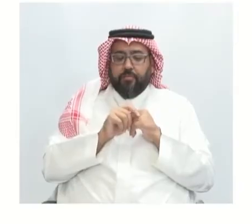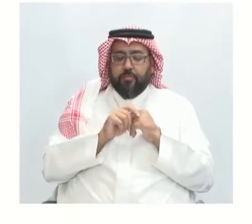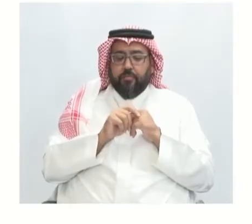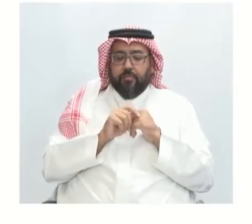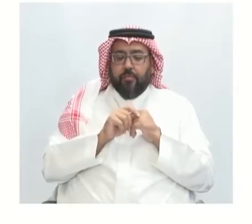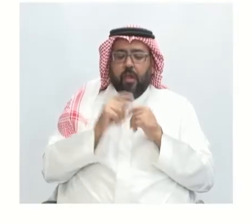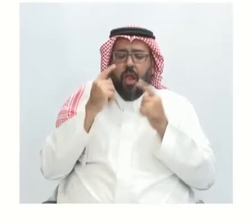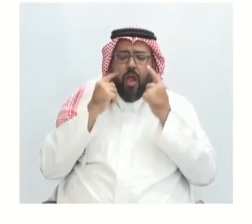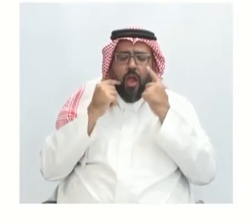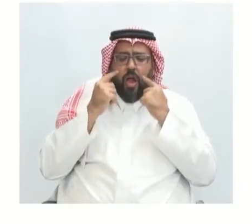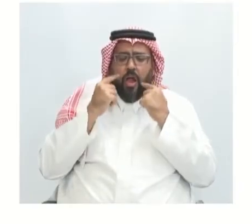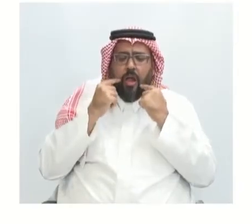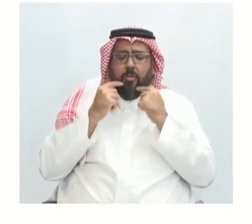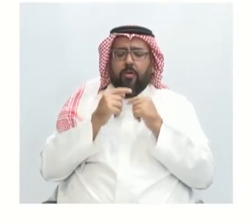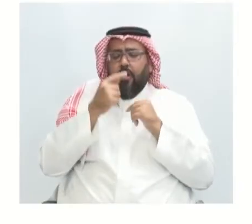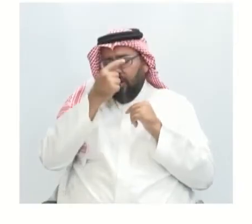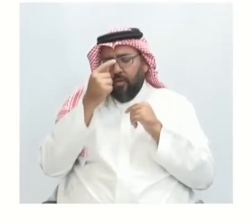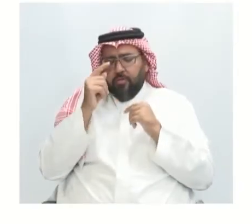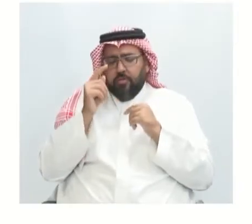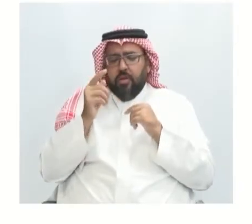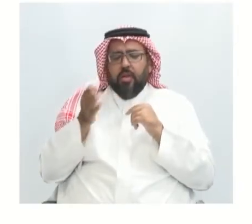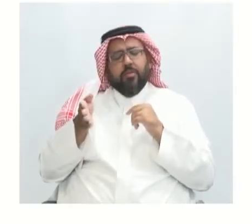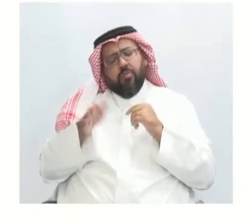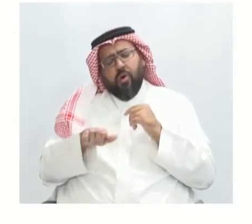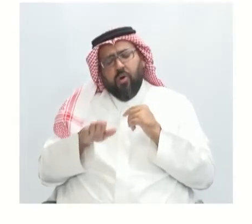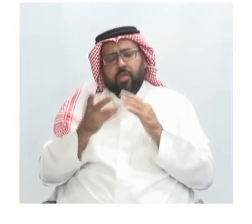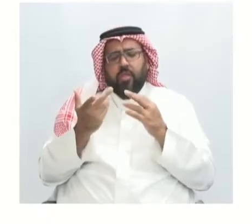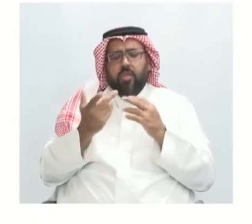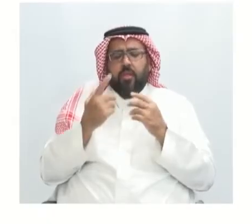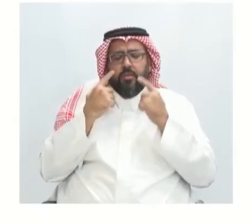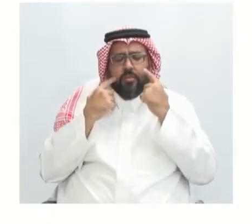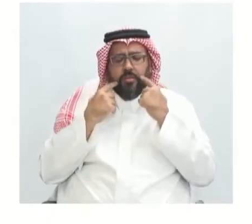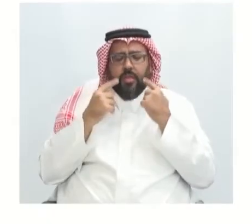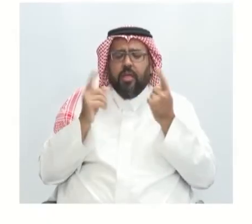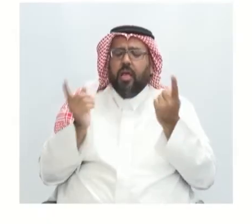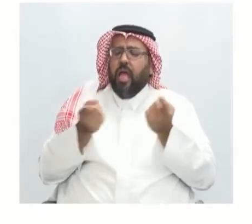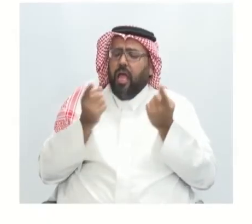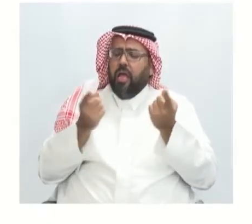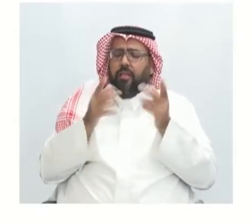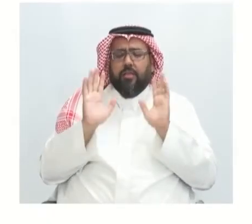ابنائي البكاء عند المصائب ماذا جائز